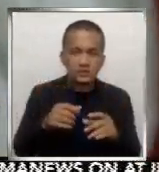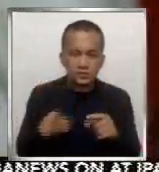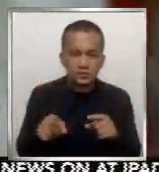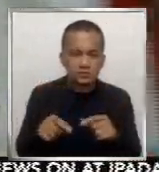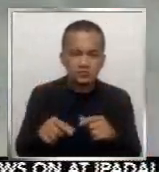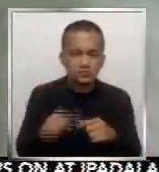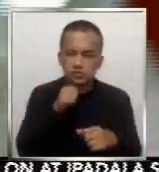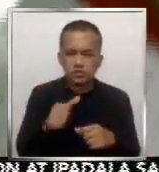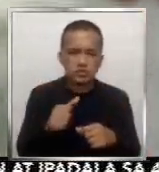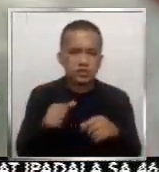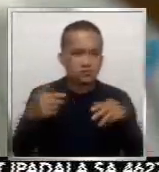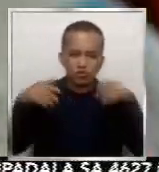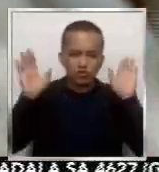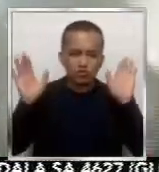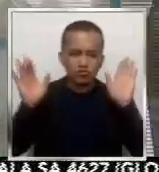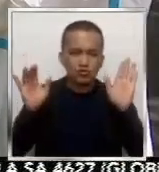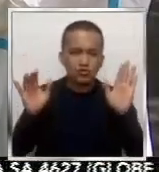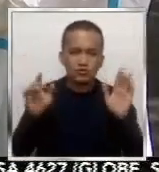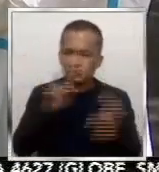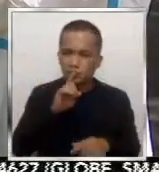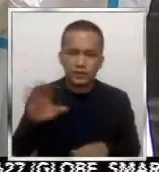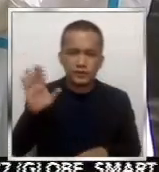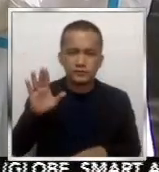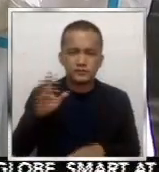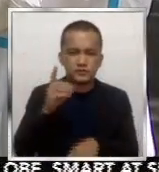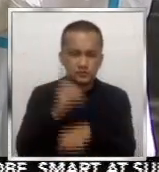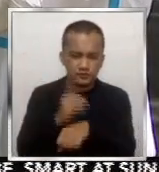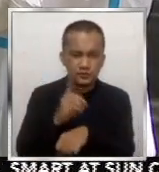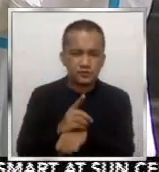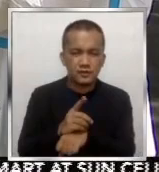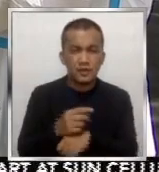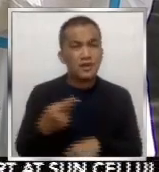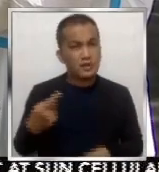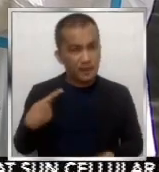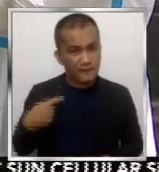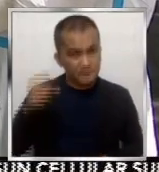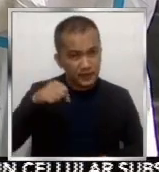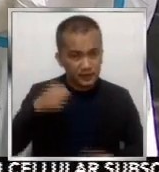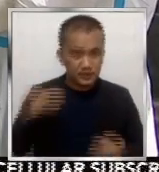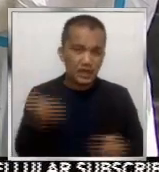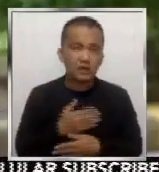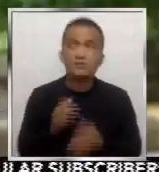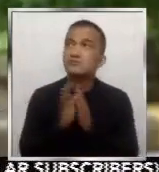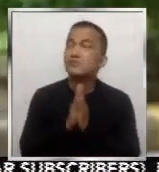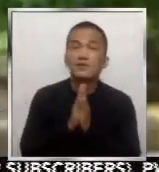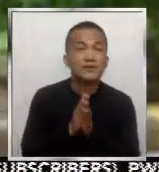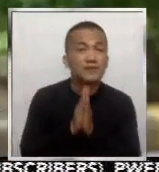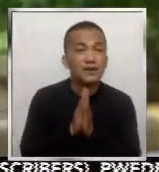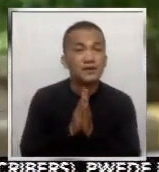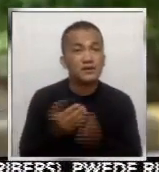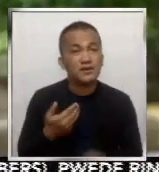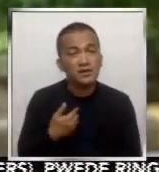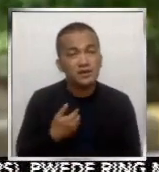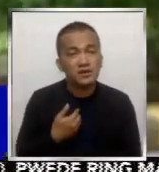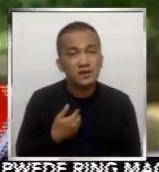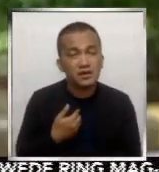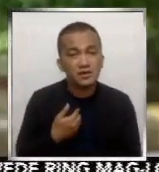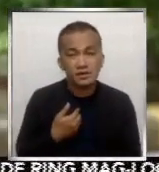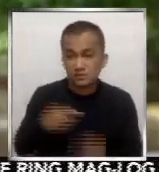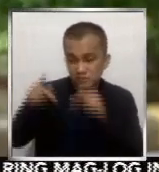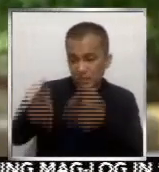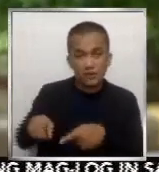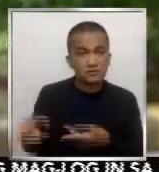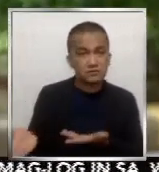at sa sinumpaang tungkulin. May takot pero pinagdadasal ko na lang po yung tao na namatay